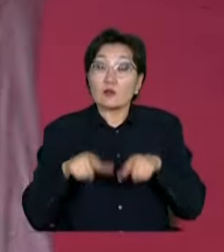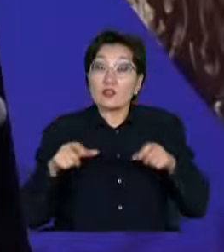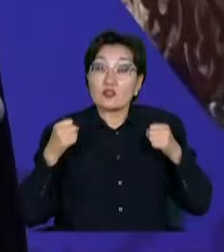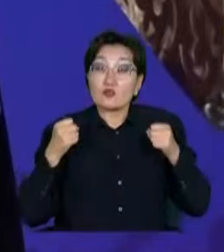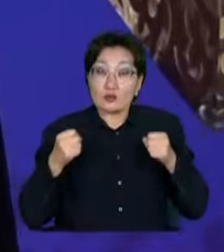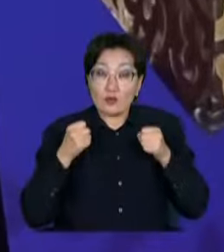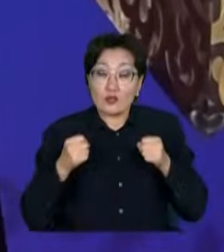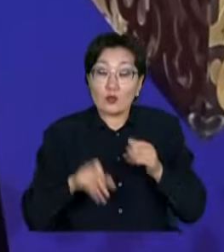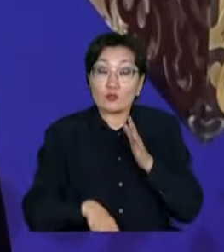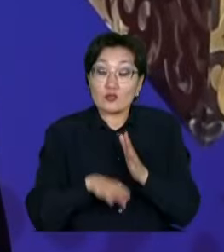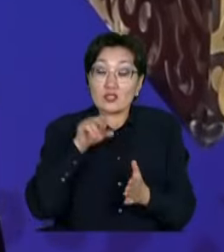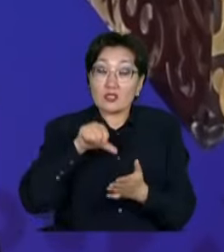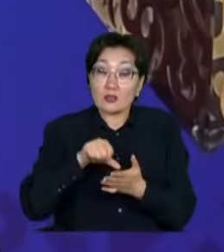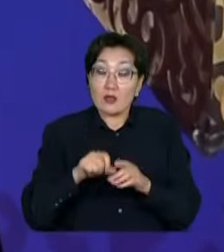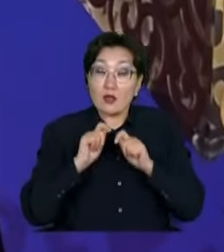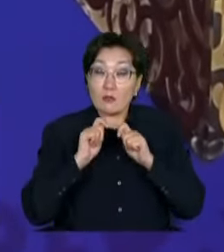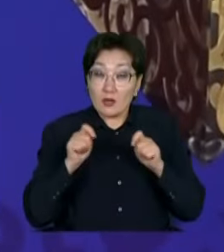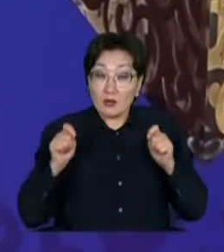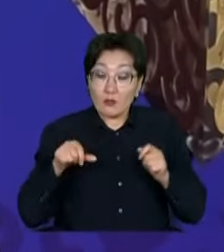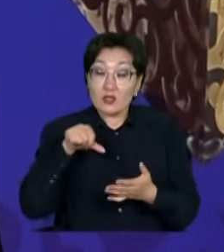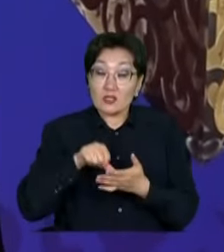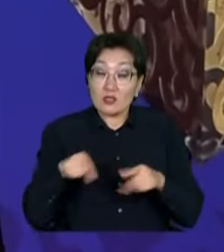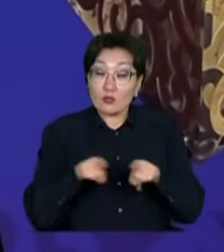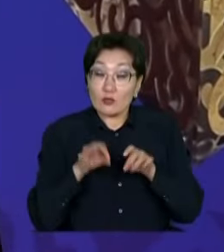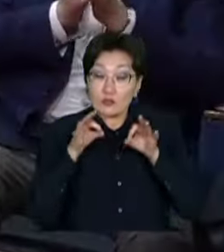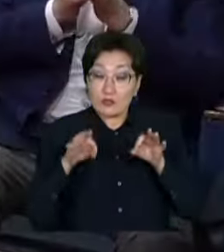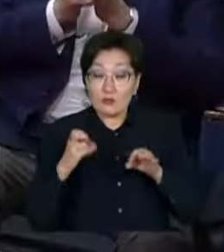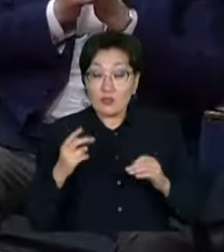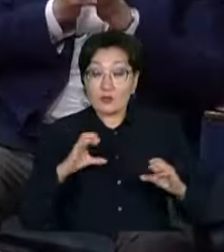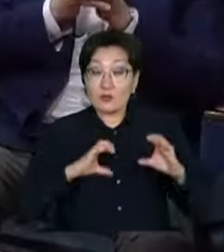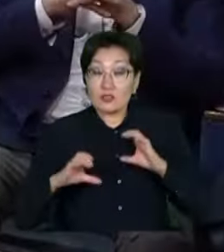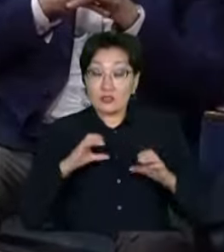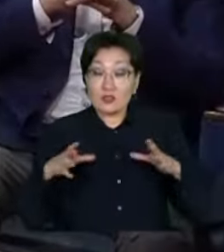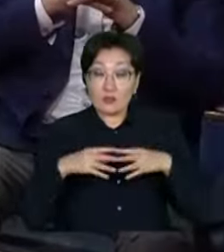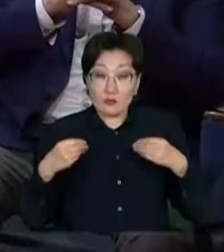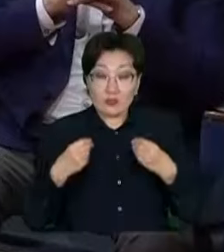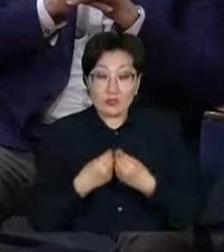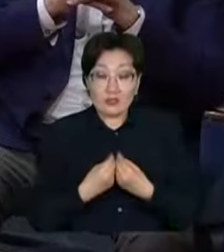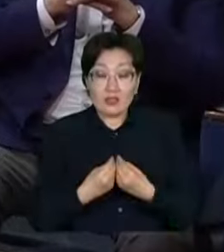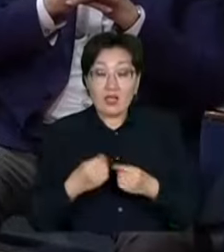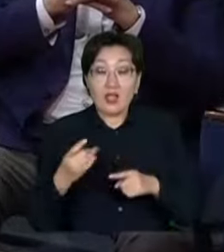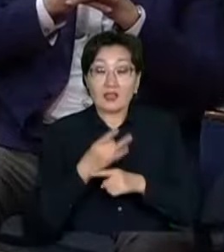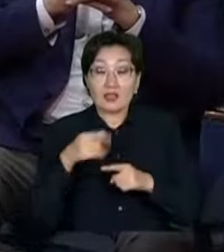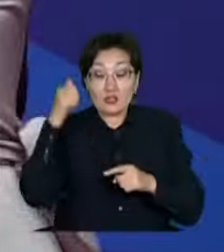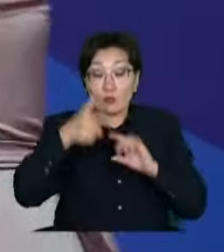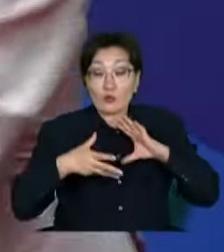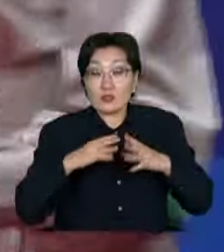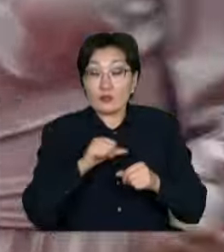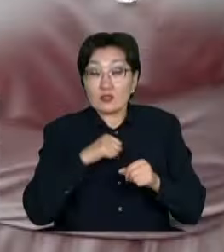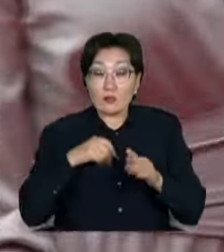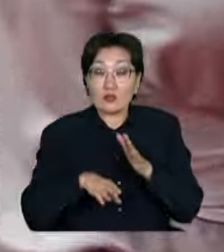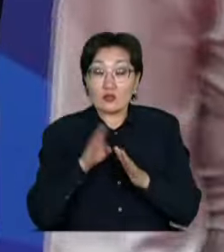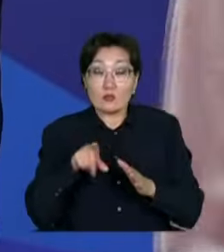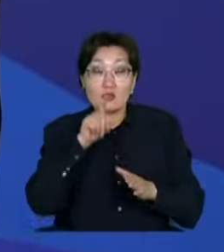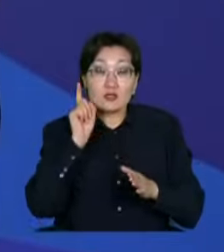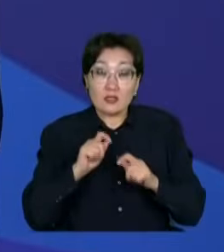рәсіміне қатысушылар осылай деді. Қазақстанның ұлттық студенттер спорт одағы биыл алғаш рет жылды қорытындылап, 100-ден жүйрік шыққан